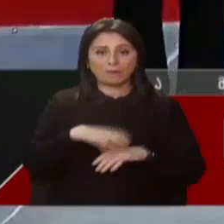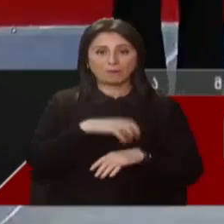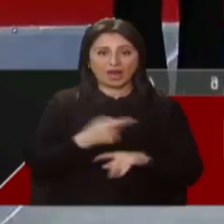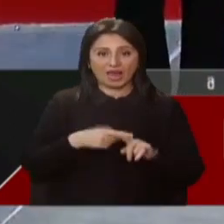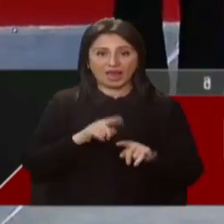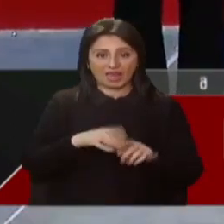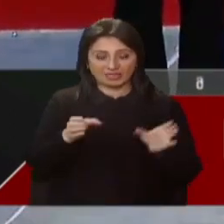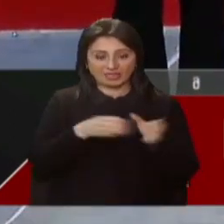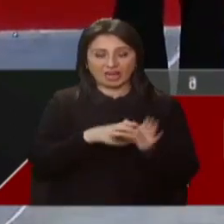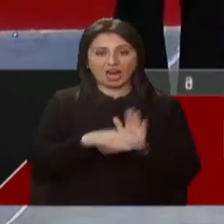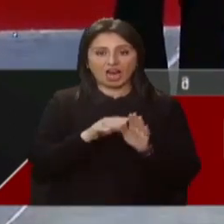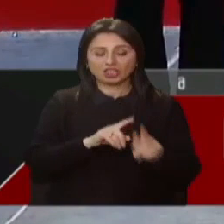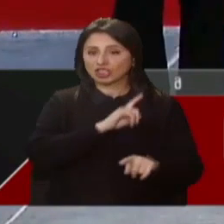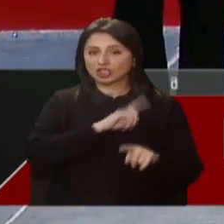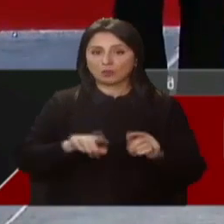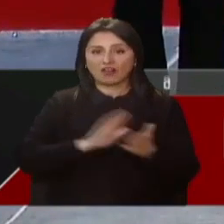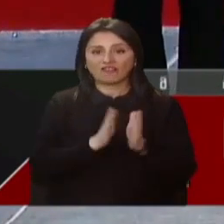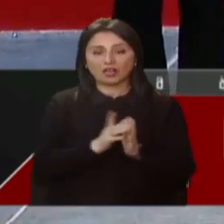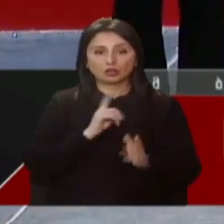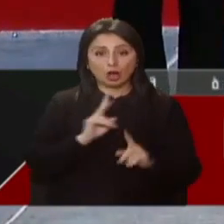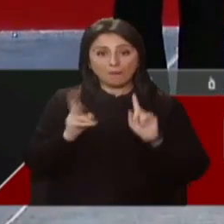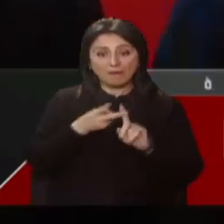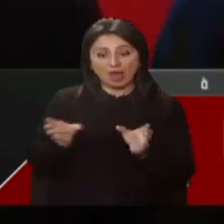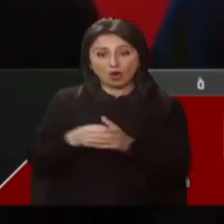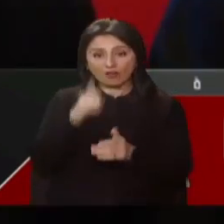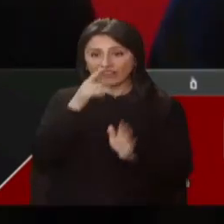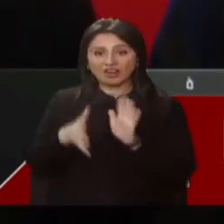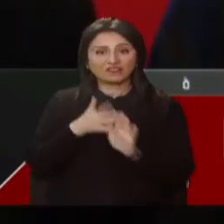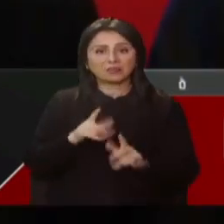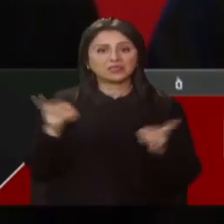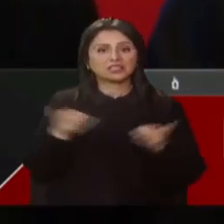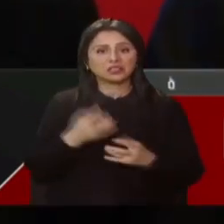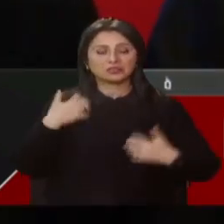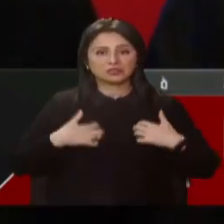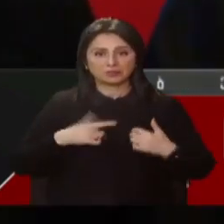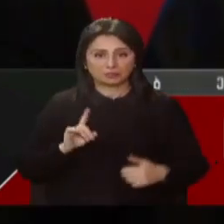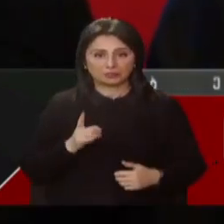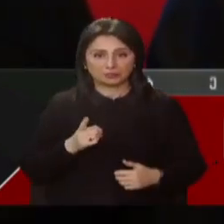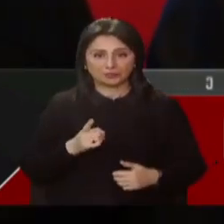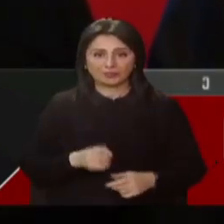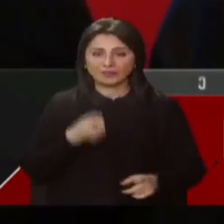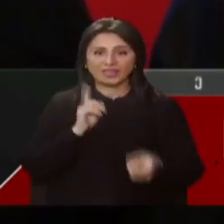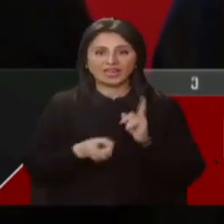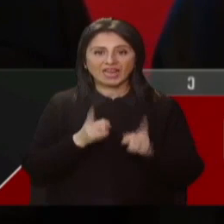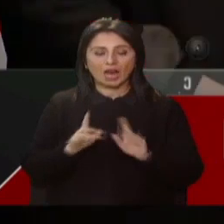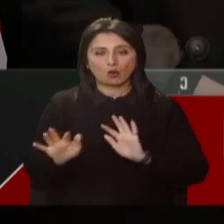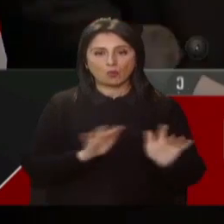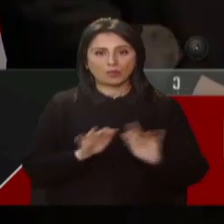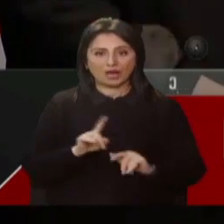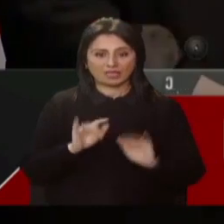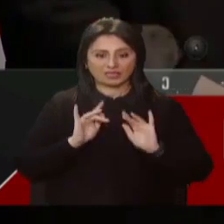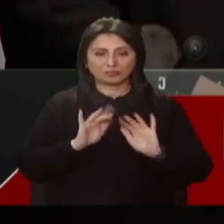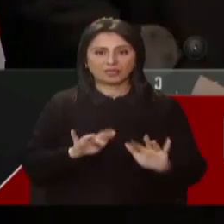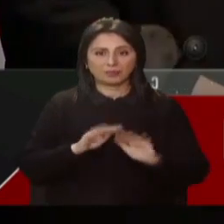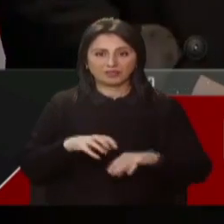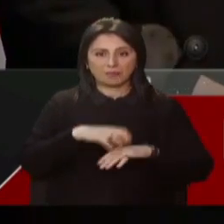ეს ფლანგი არჩევნებს უსწრაფეს ვადებს, შიელის მეორე ნაწილი ვერ ხვდება. საჭიროა ასეთი სიჩქარე. რეალურად ის პროცესები, რომელიც